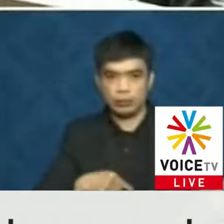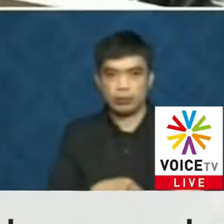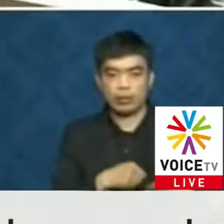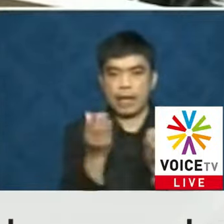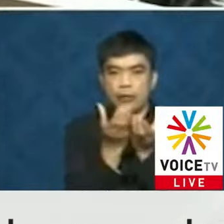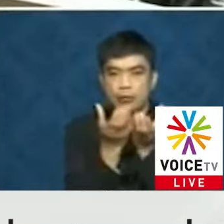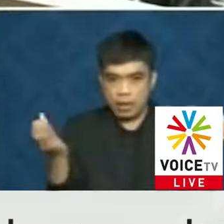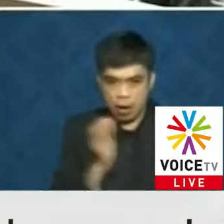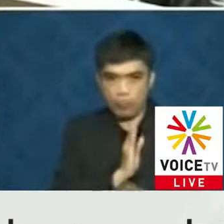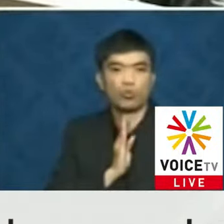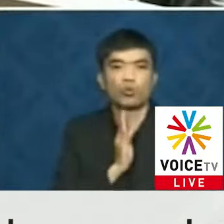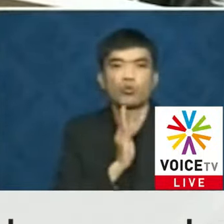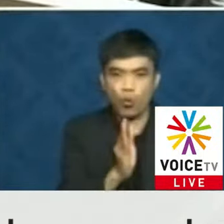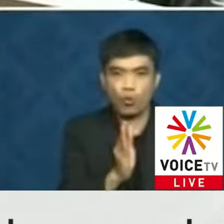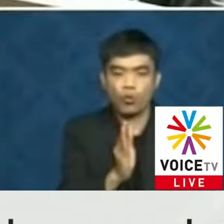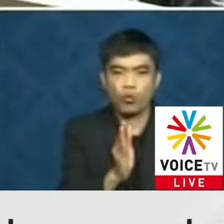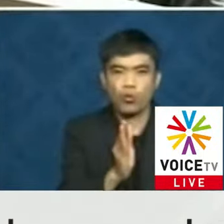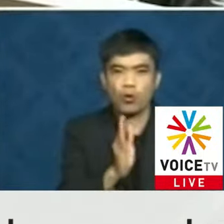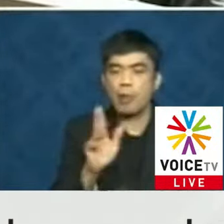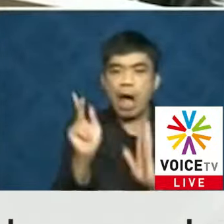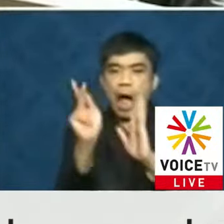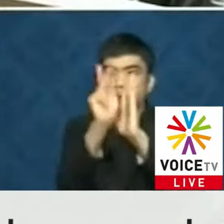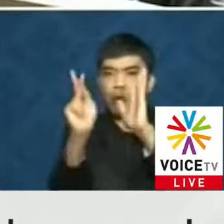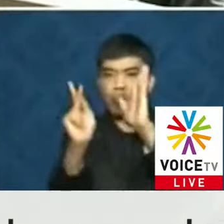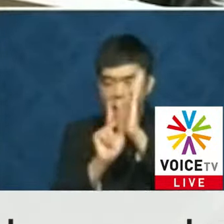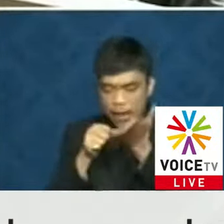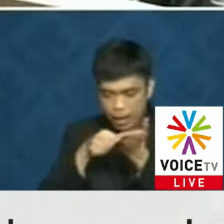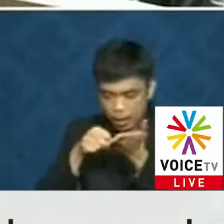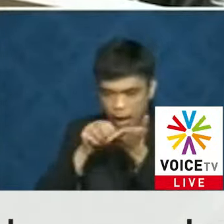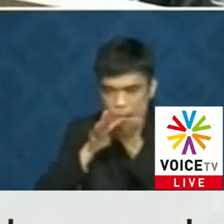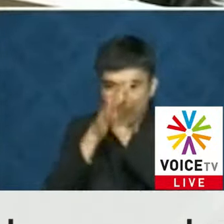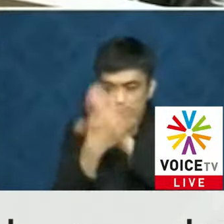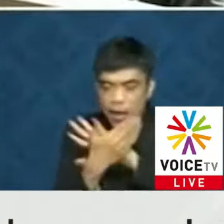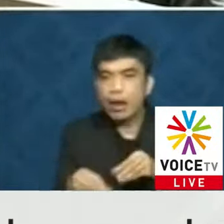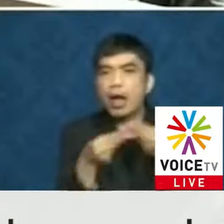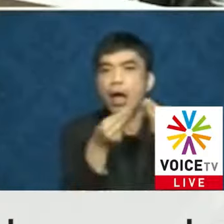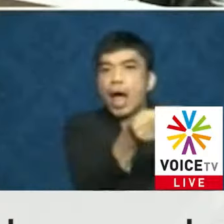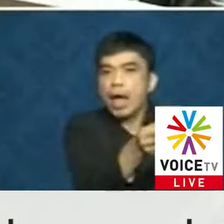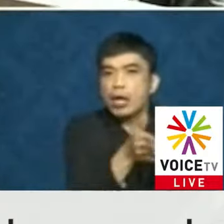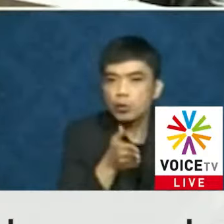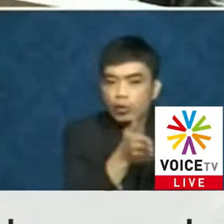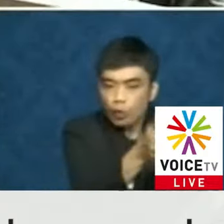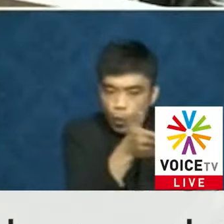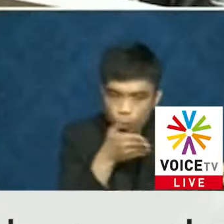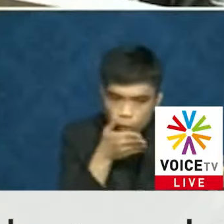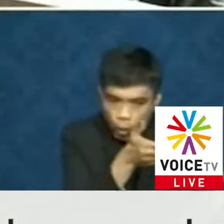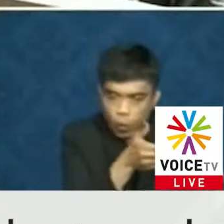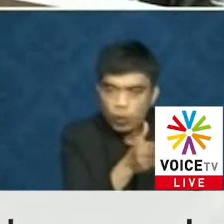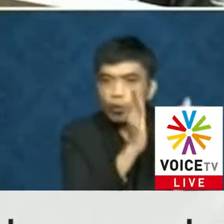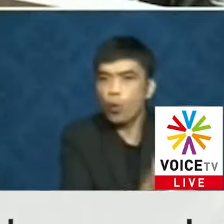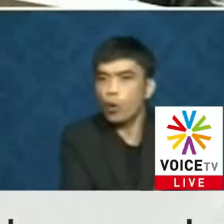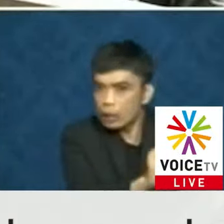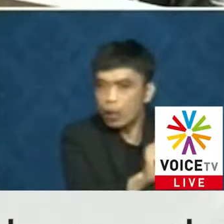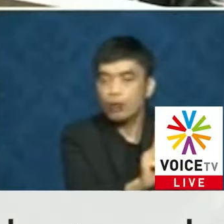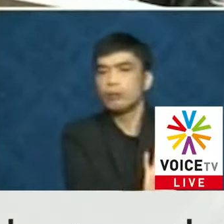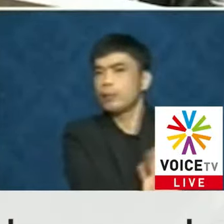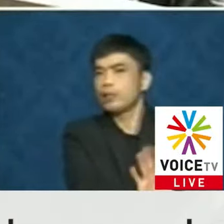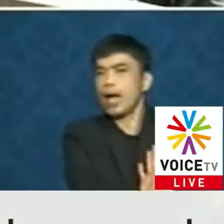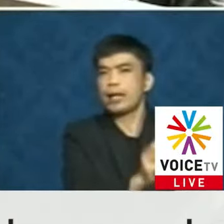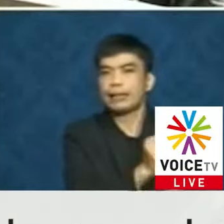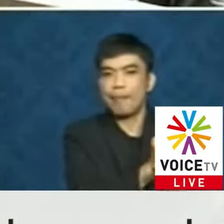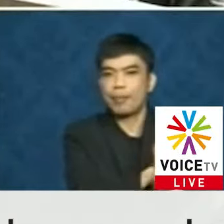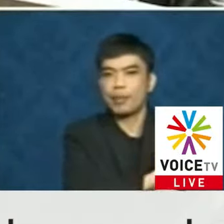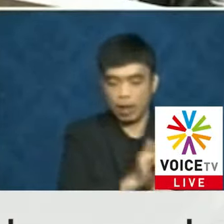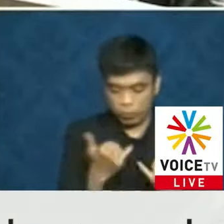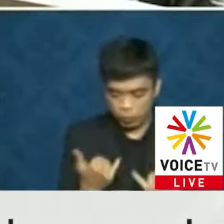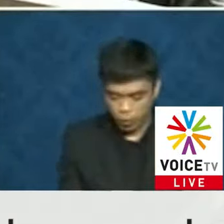การถึงได้มีการไม่แก้หมวด1หมวด2ใช่ไหมครับพรรคก้าวไกลเขามองว่าคำถามดังกล่าวเนี่ยขัดต่อหลักการ